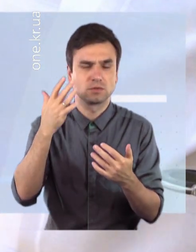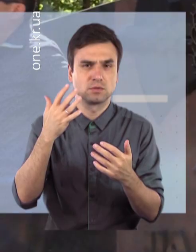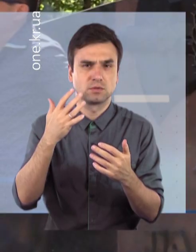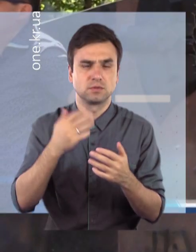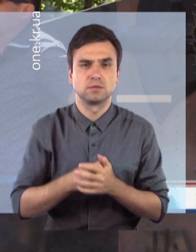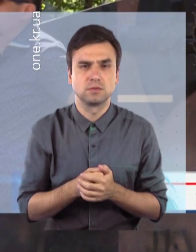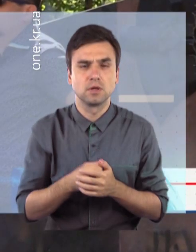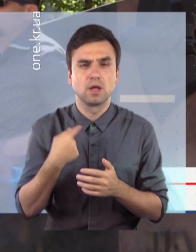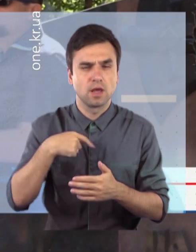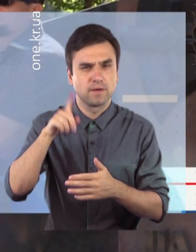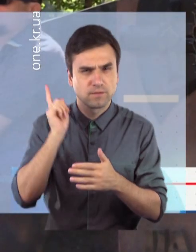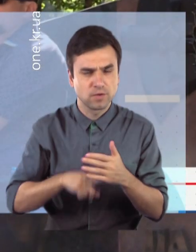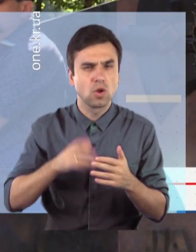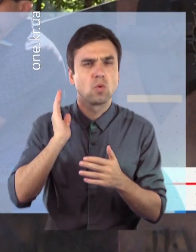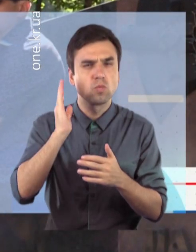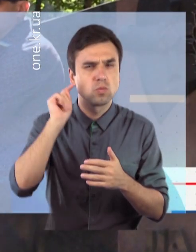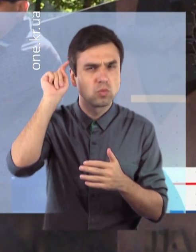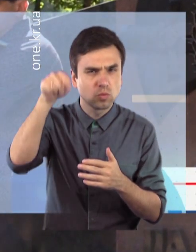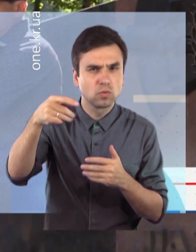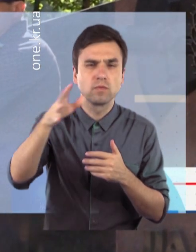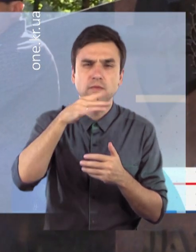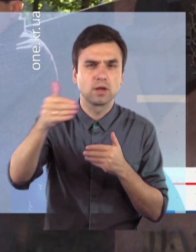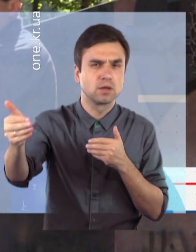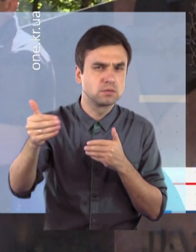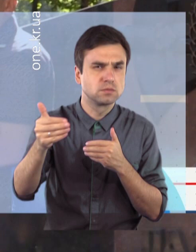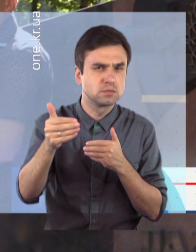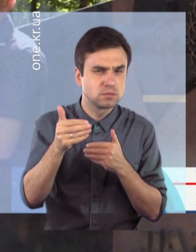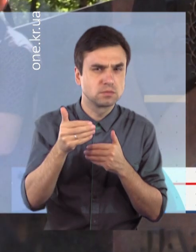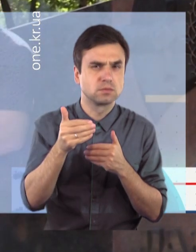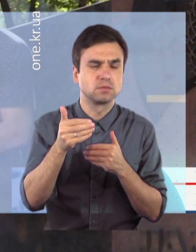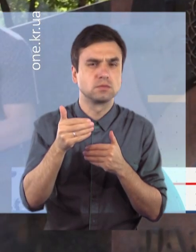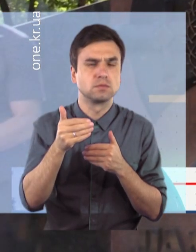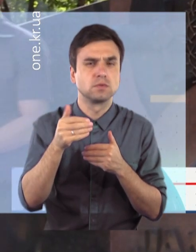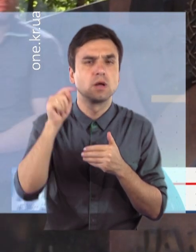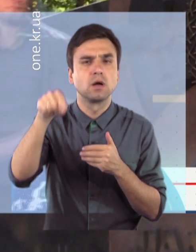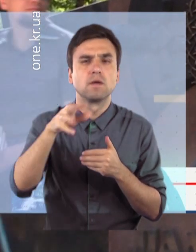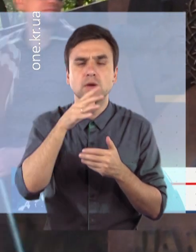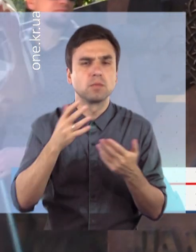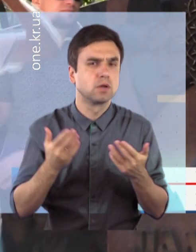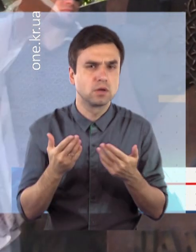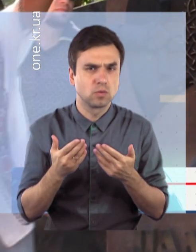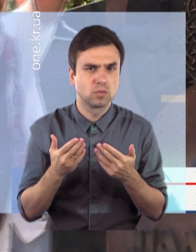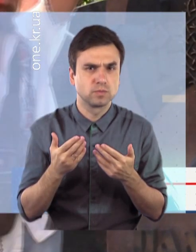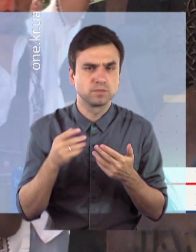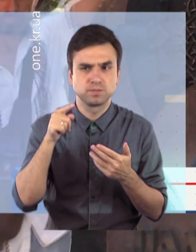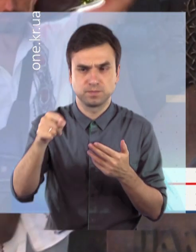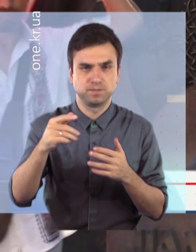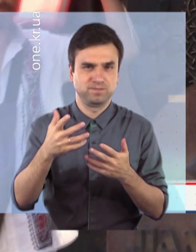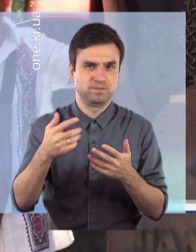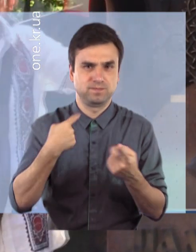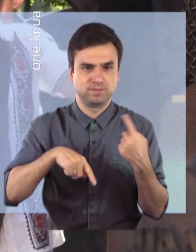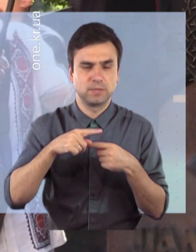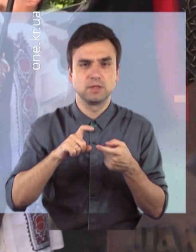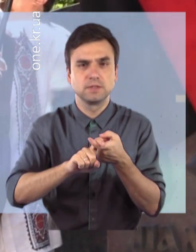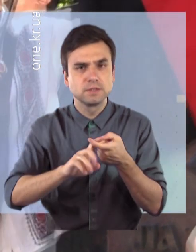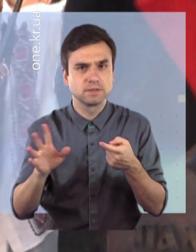те, що прийде час той, який дасть нам